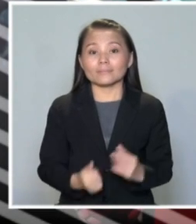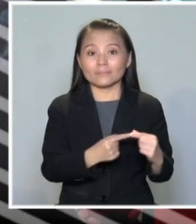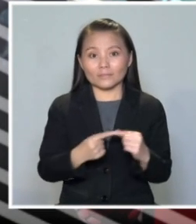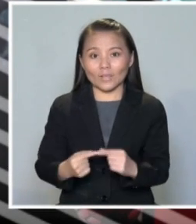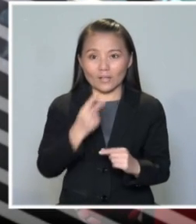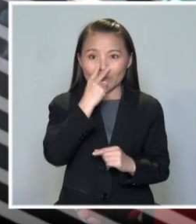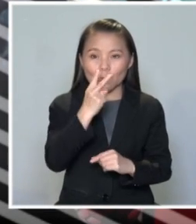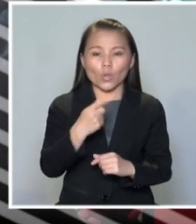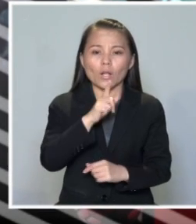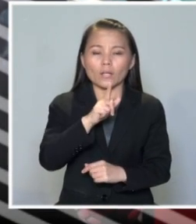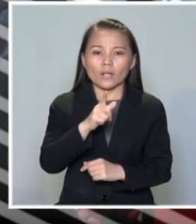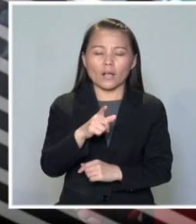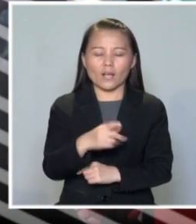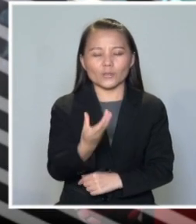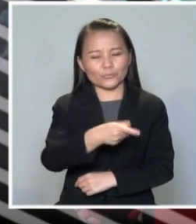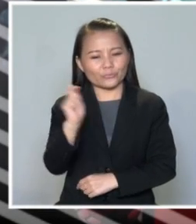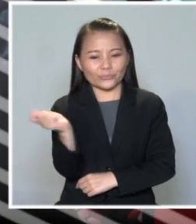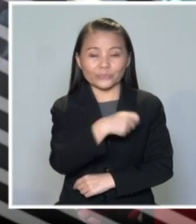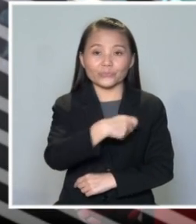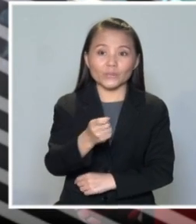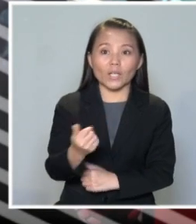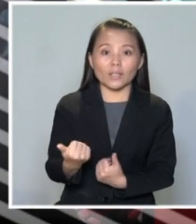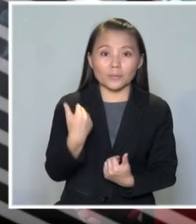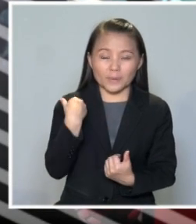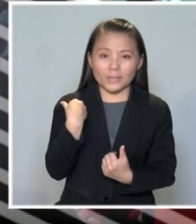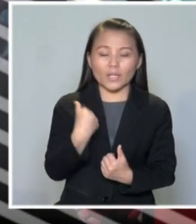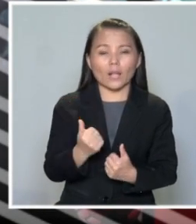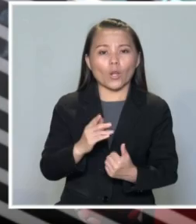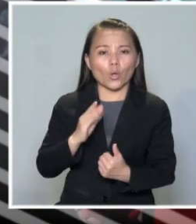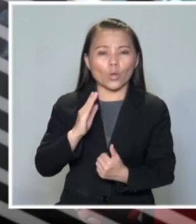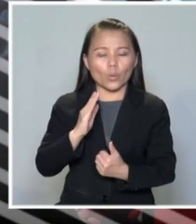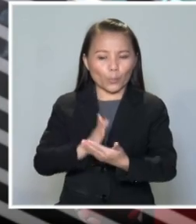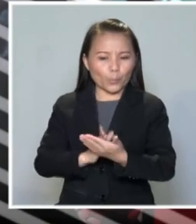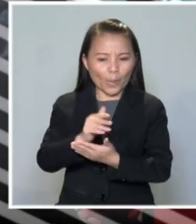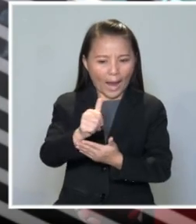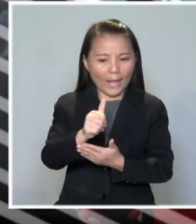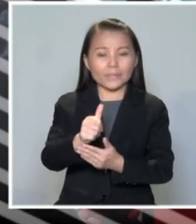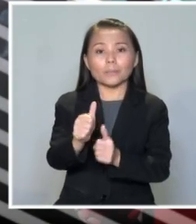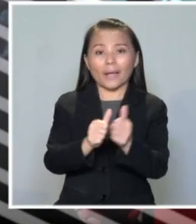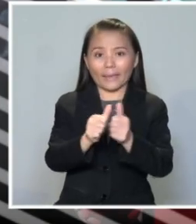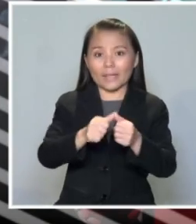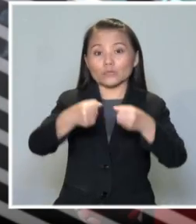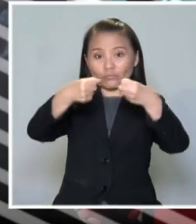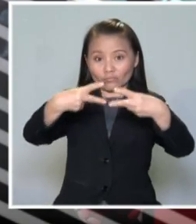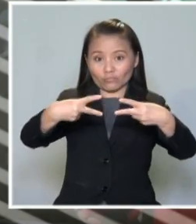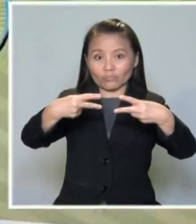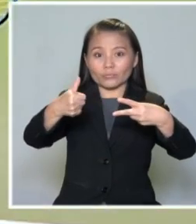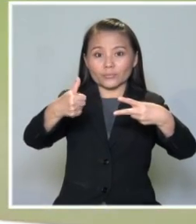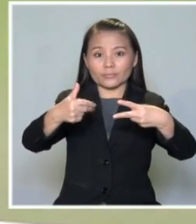ไปดูผลการแข่งขันเทนนิสในบ้านเรานะครับวิชญาตรงเจริญชัยกุลนั้นผ่านเข้าสู่รอบก่อนรองชนะเลิศได้สำเร็จครับ